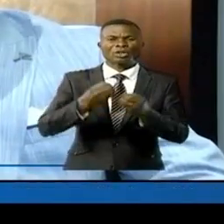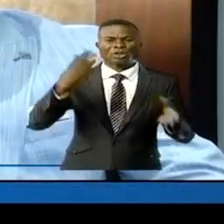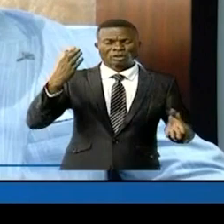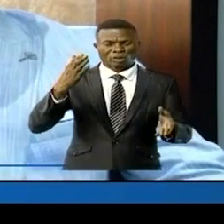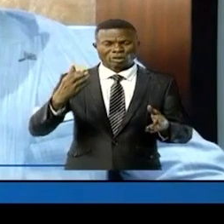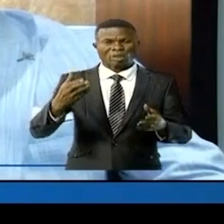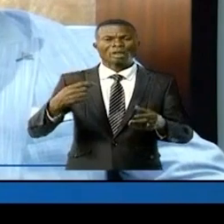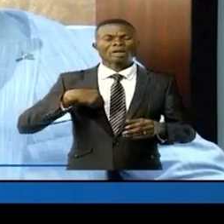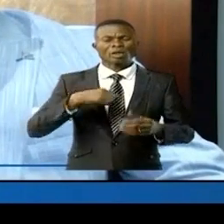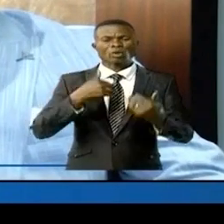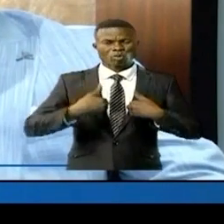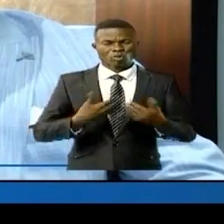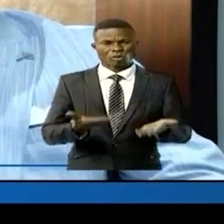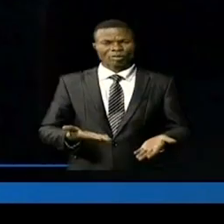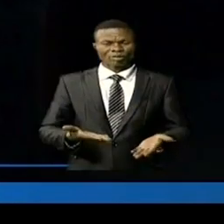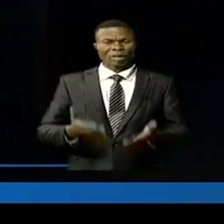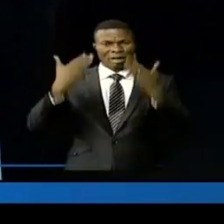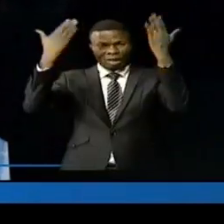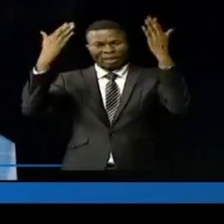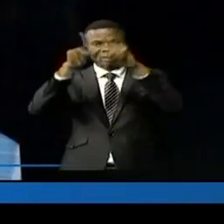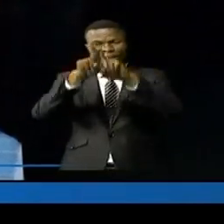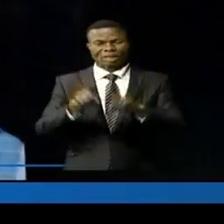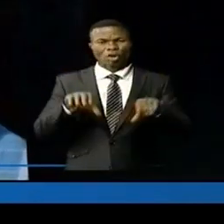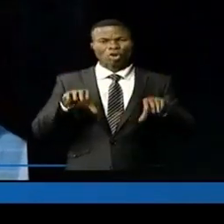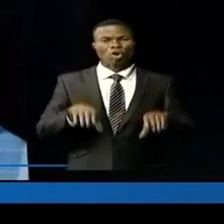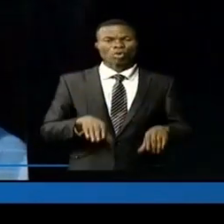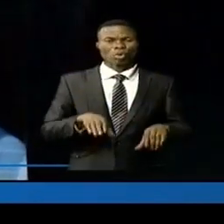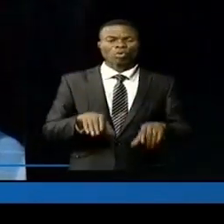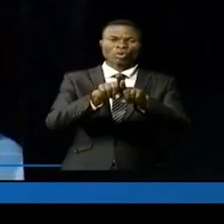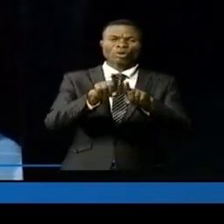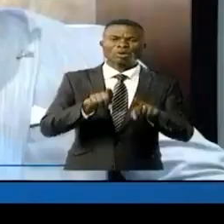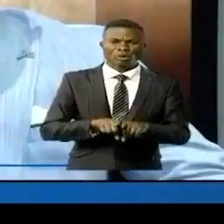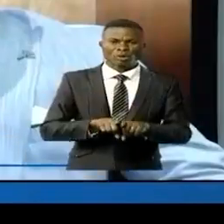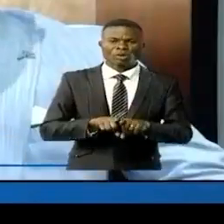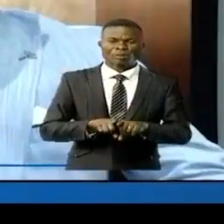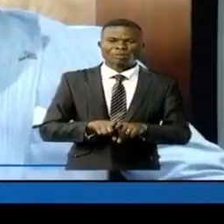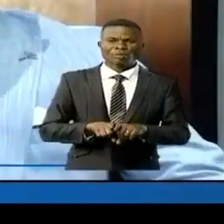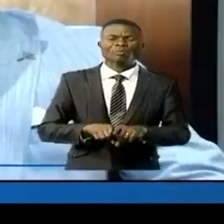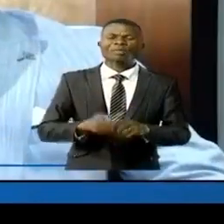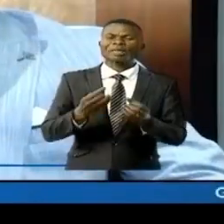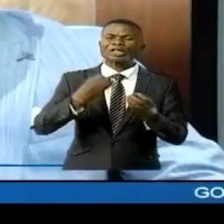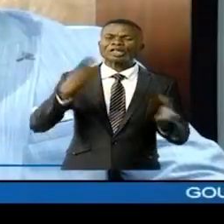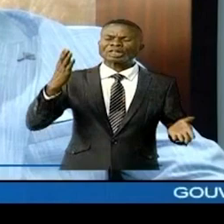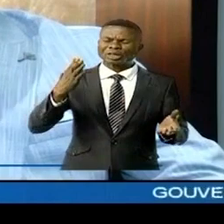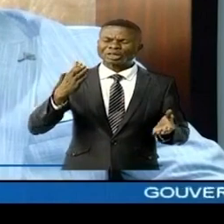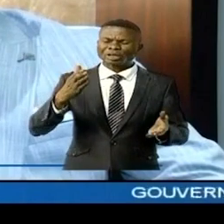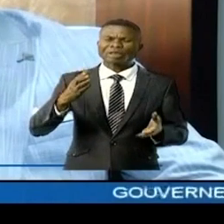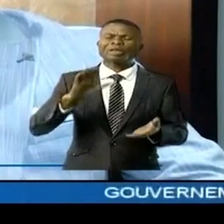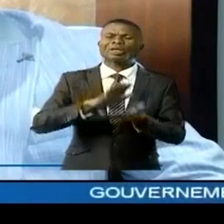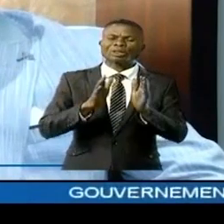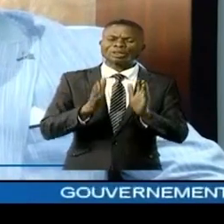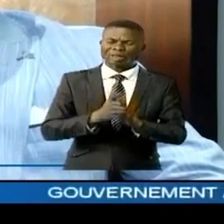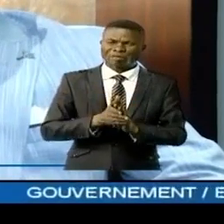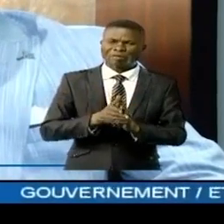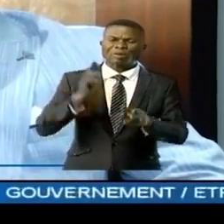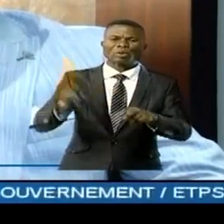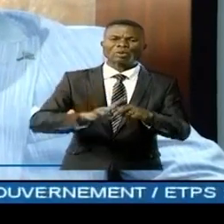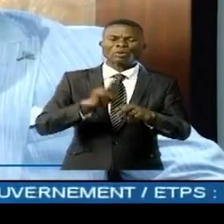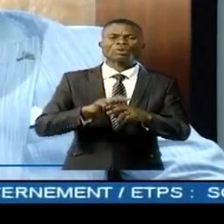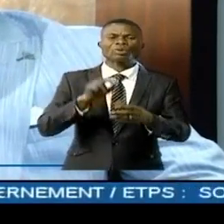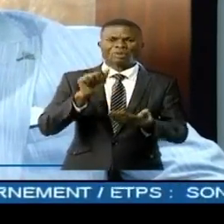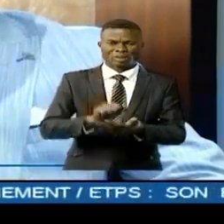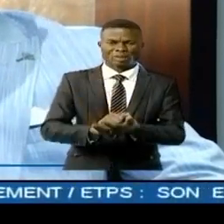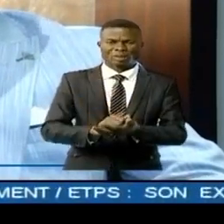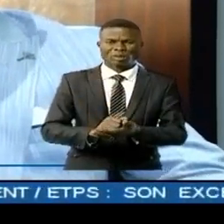nous avons des parts d'autres en janvier okumu et donc de potentialités doivent être exploités alors